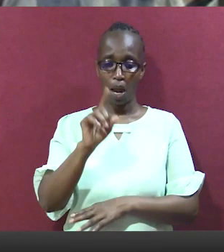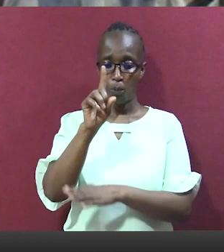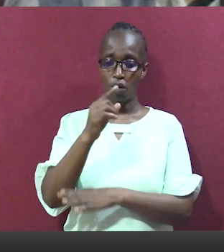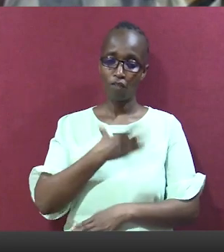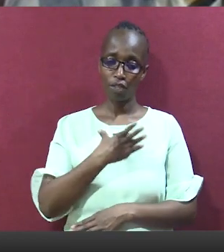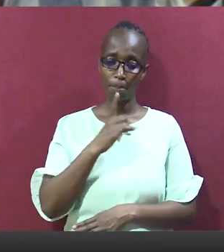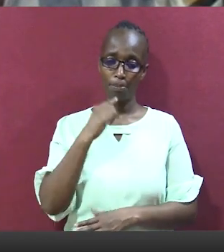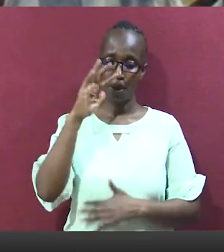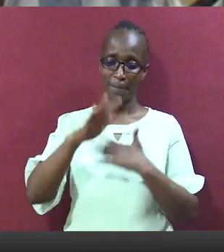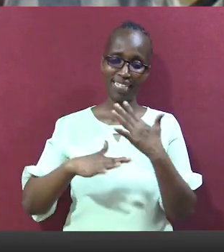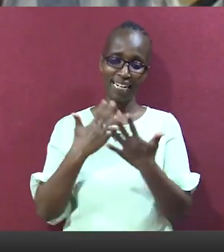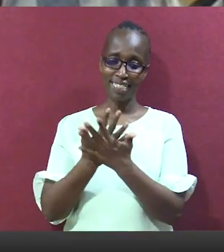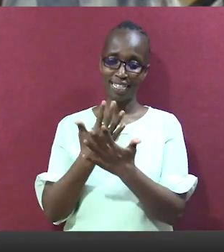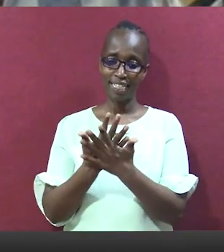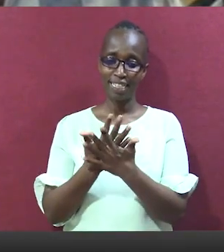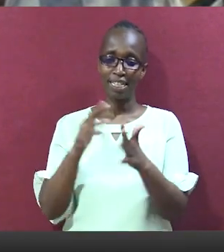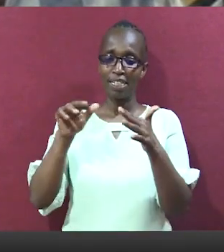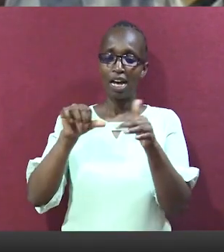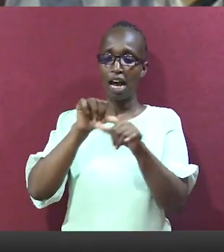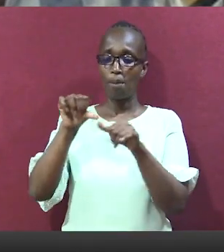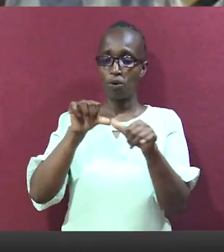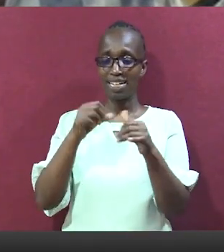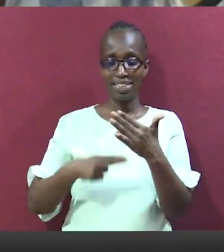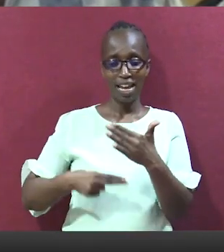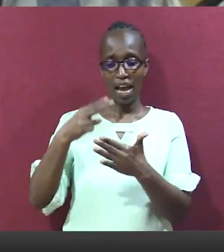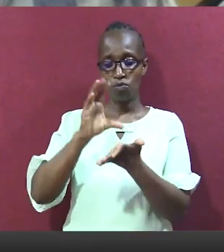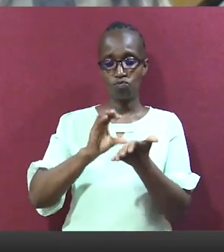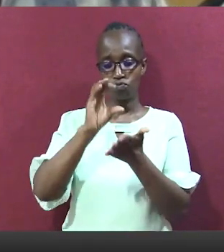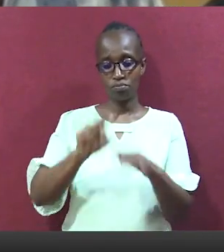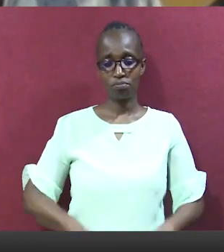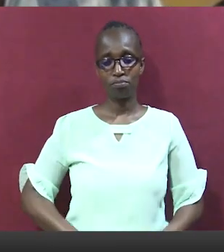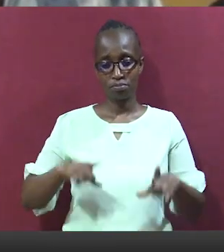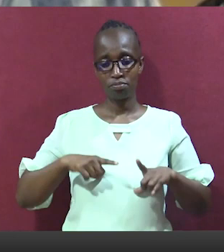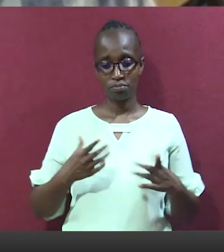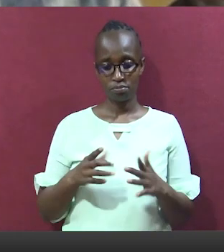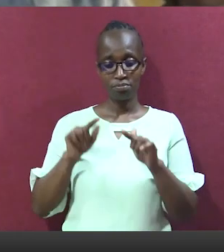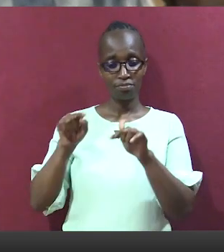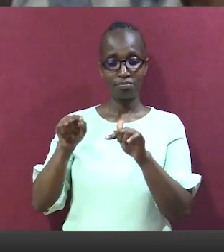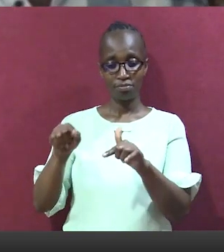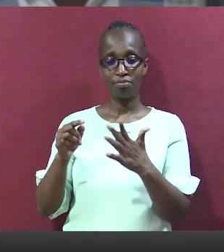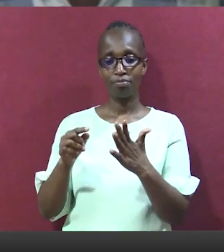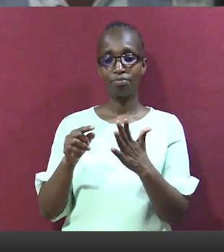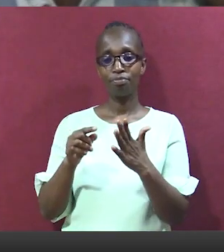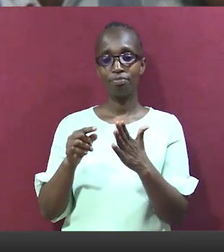one of the victims who was arrested during the opposition demonstrations about the high cost of living,